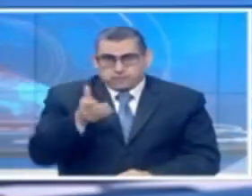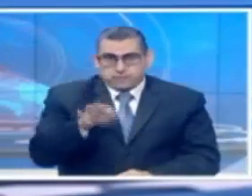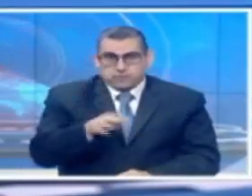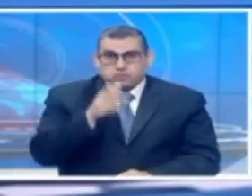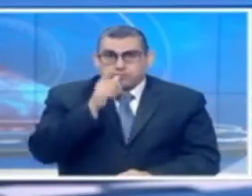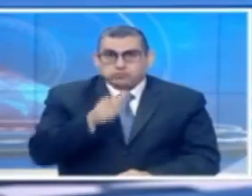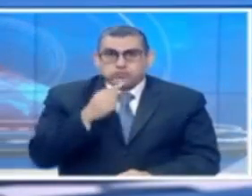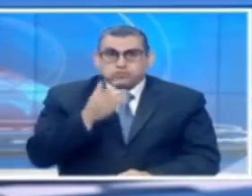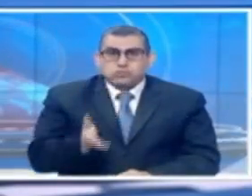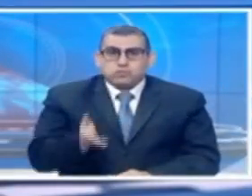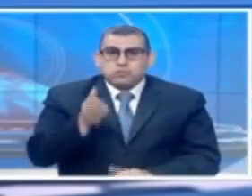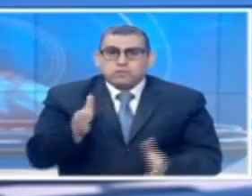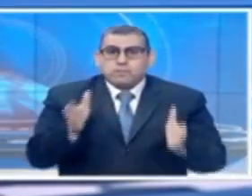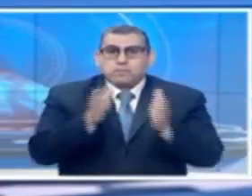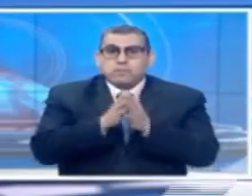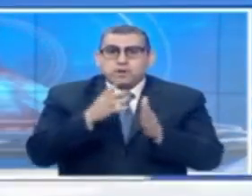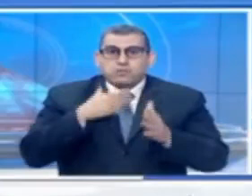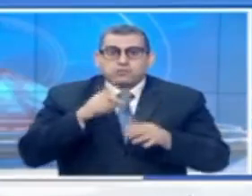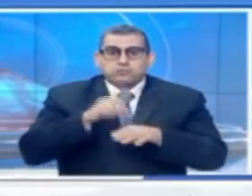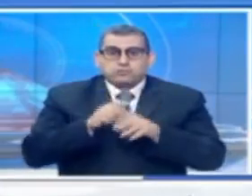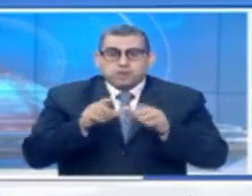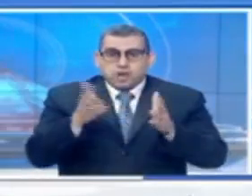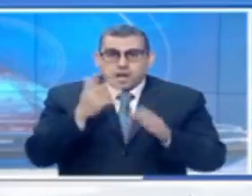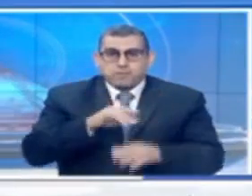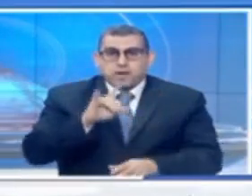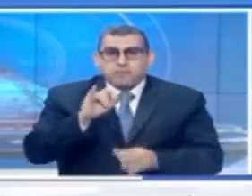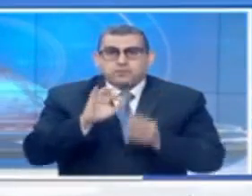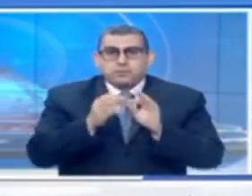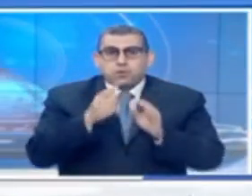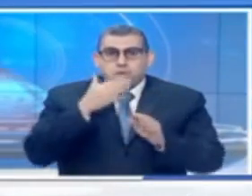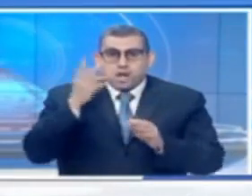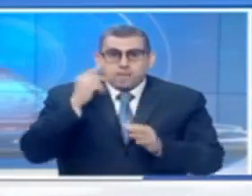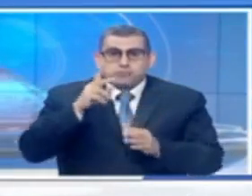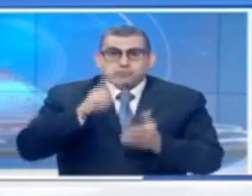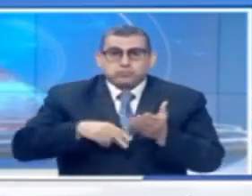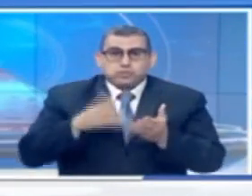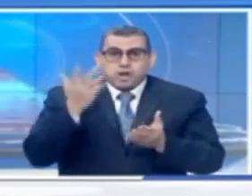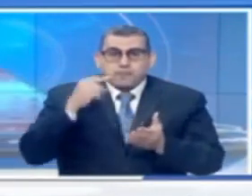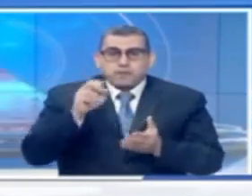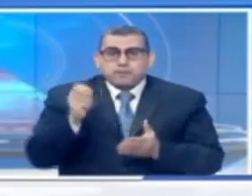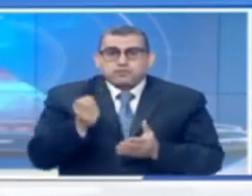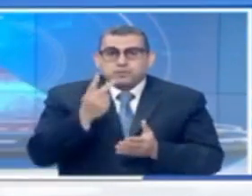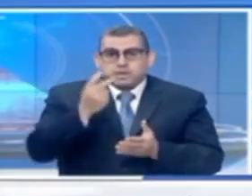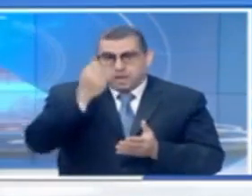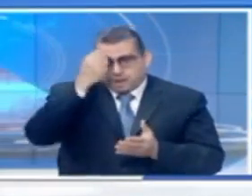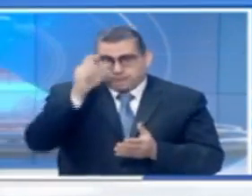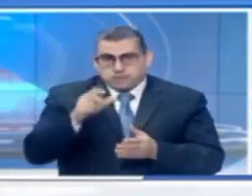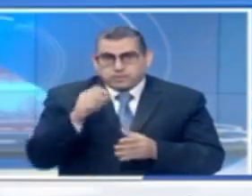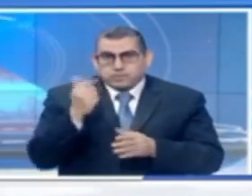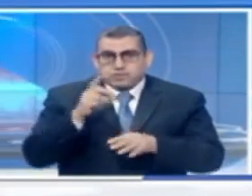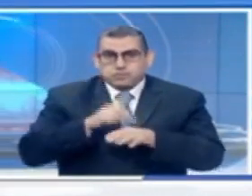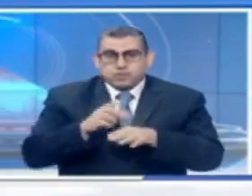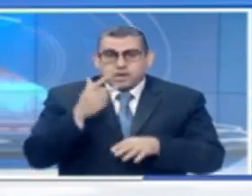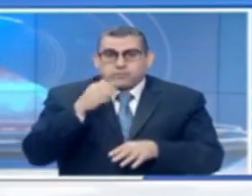810,000 حالة، وارتفع إجمالي الإصابات إلى 50 مليون بعد أن سجلت أكثر من 75,000 إصابة جديدة و455